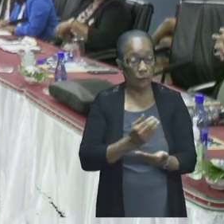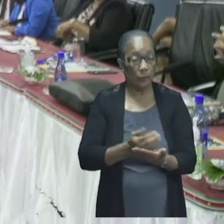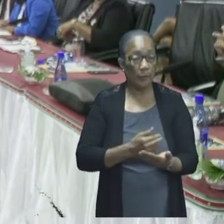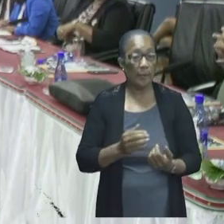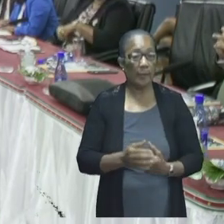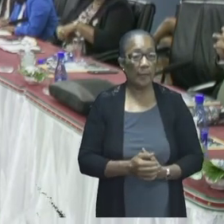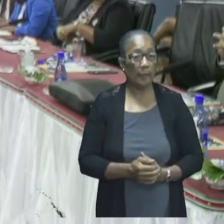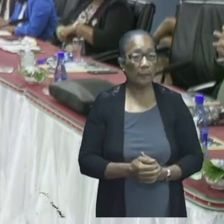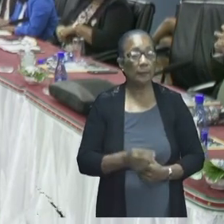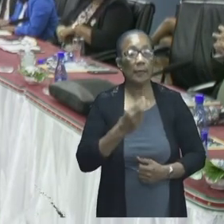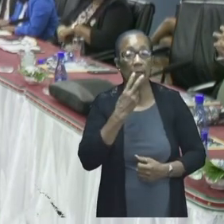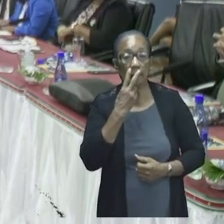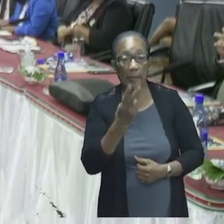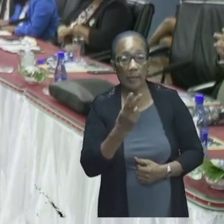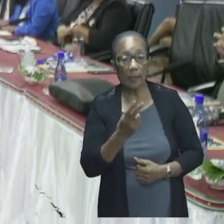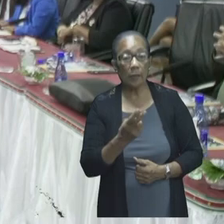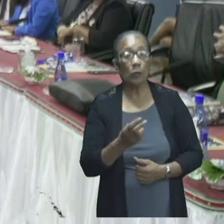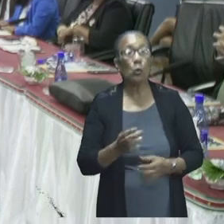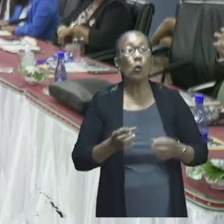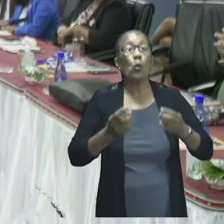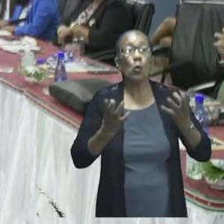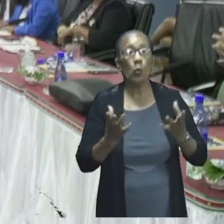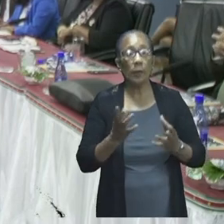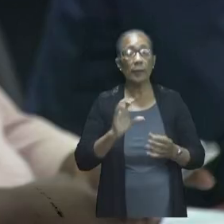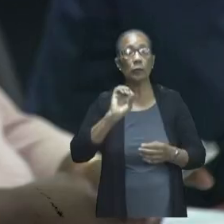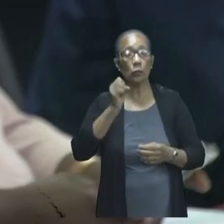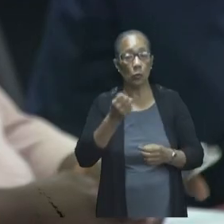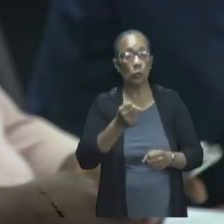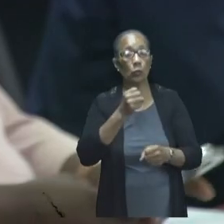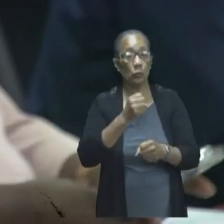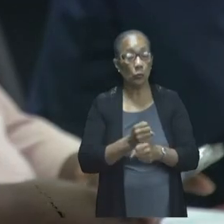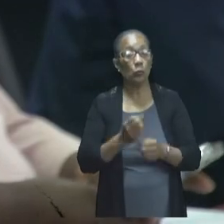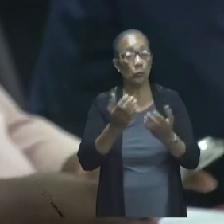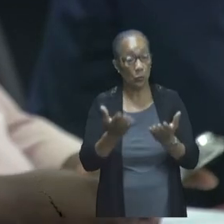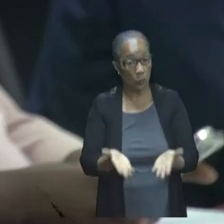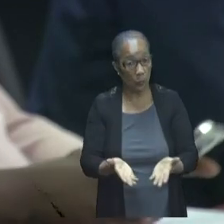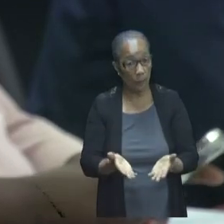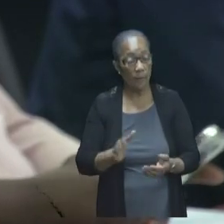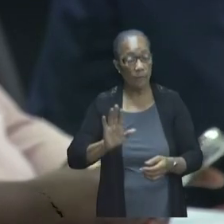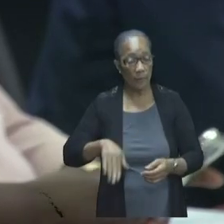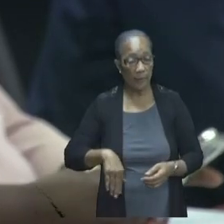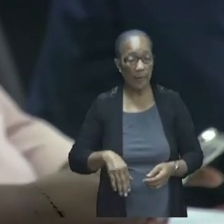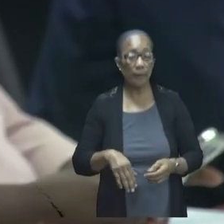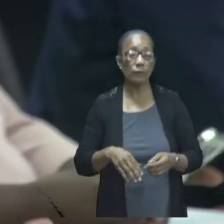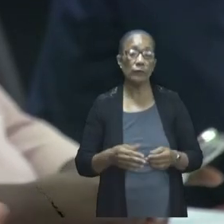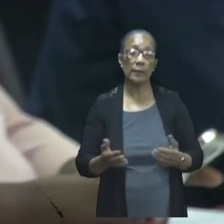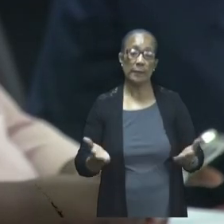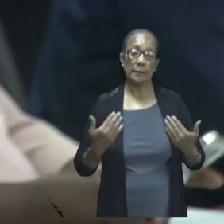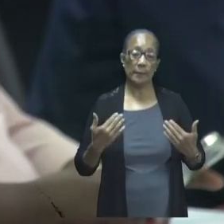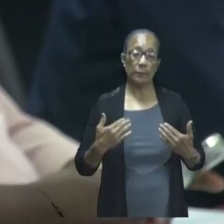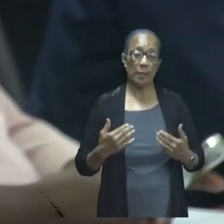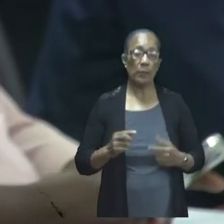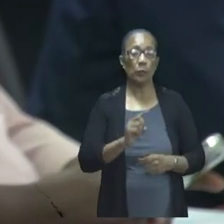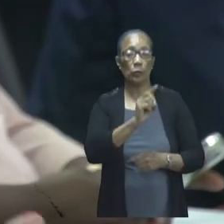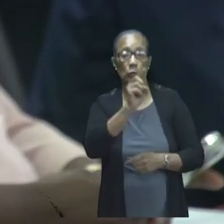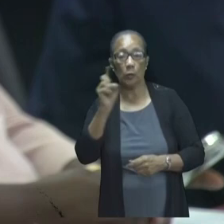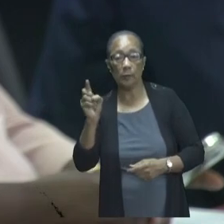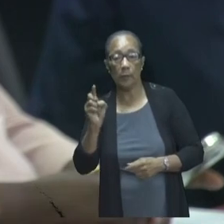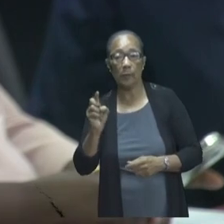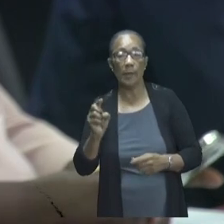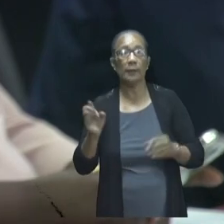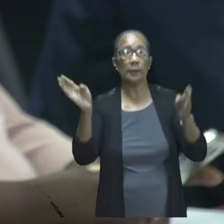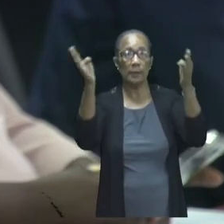pakketten wij de mens kunnen aanbieden en we gaan de mensen window aanbieden vanaf september wat de meid december dit jaar dat zij de